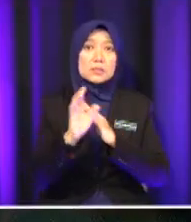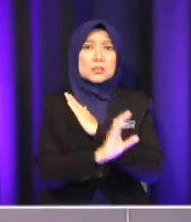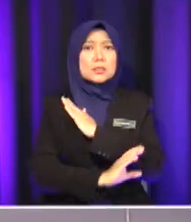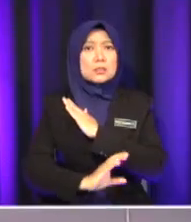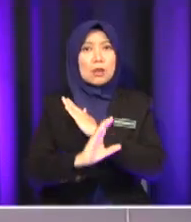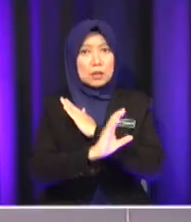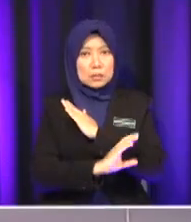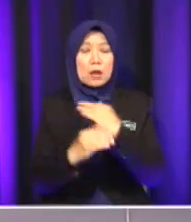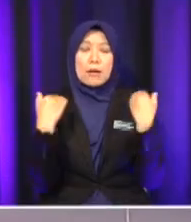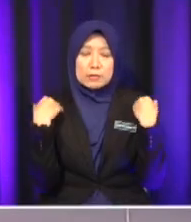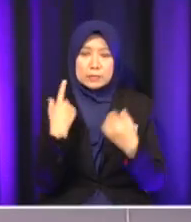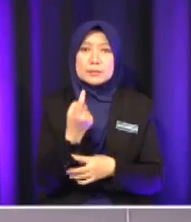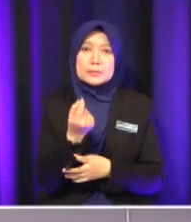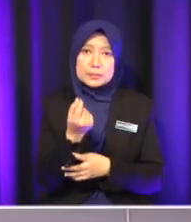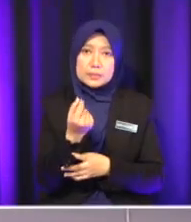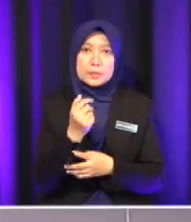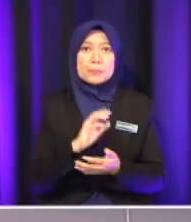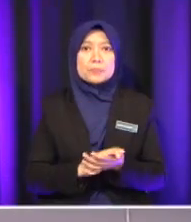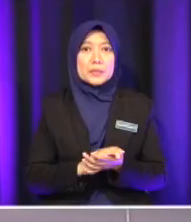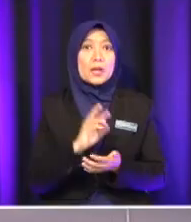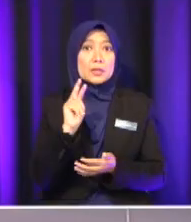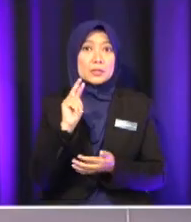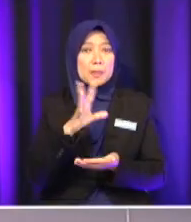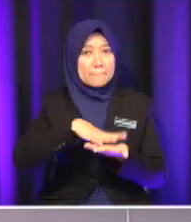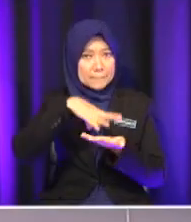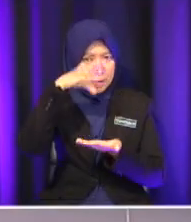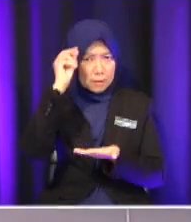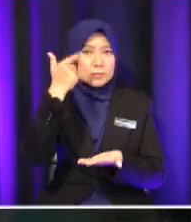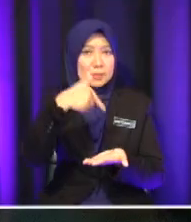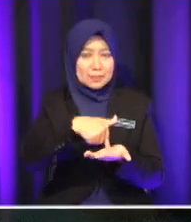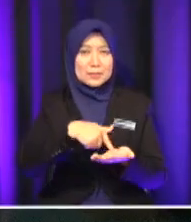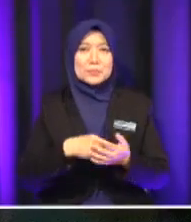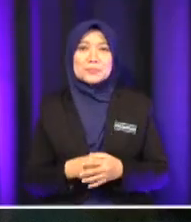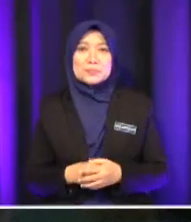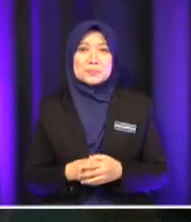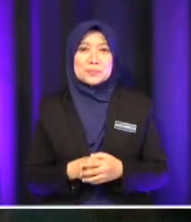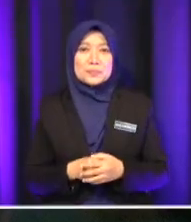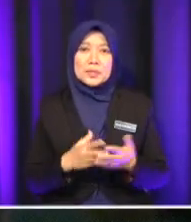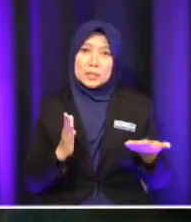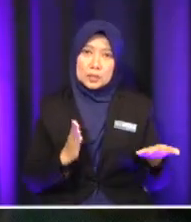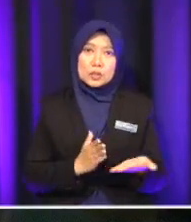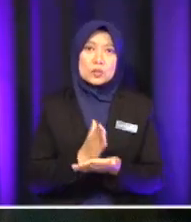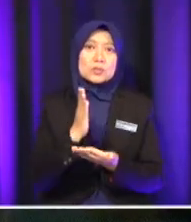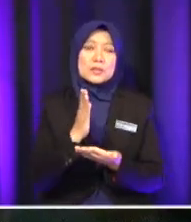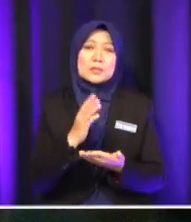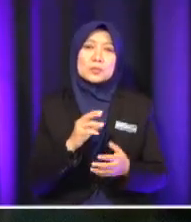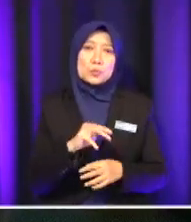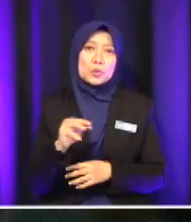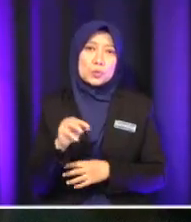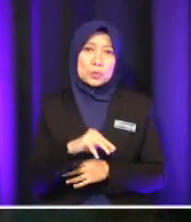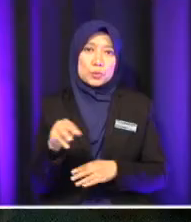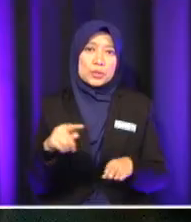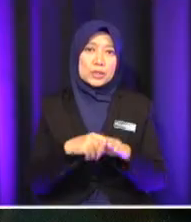tapi ada lagi yang kita pelajari lebih mendalam baik kita teruskan anak-anak kita yang ada di rumah